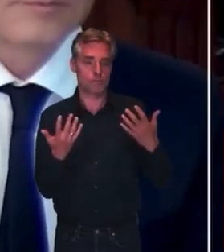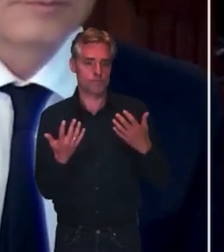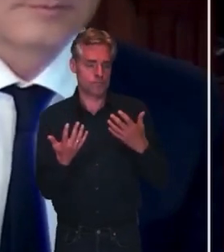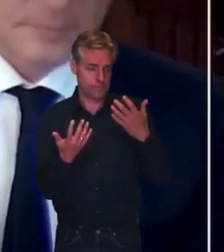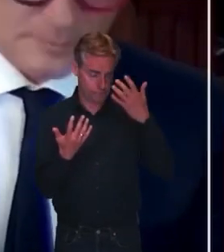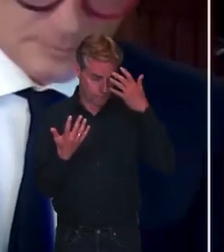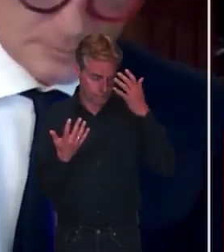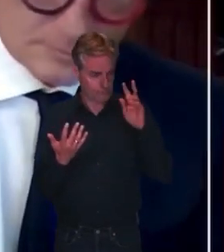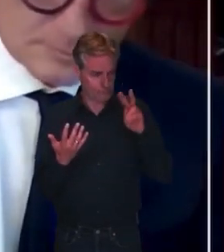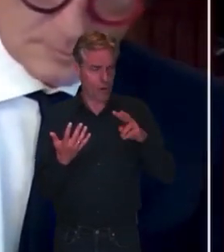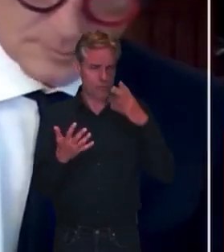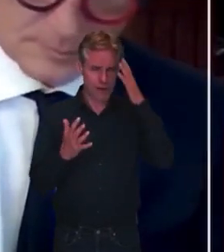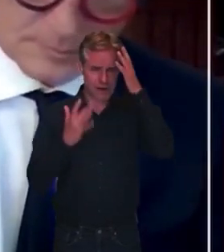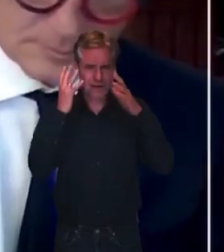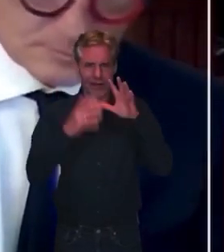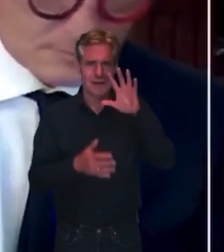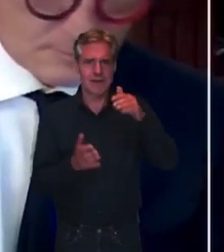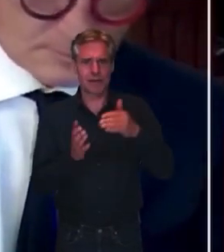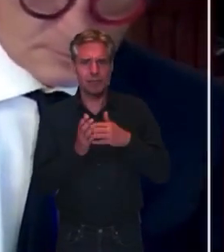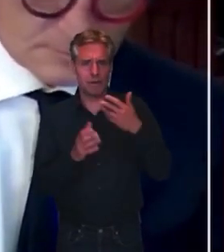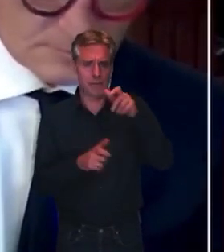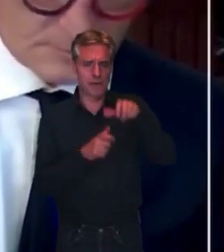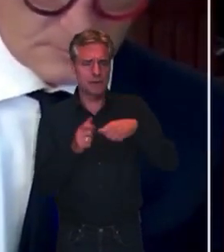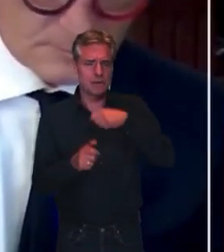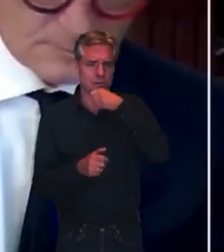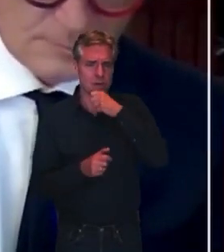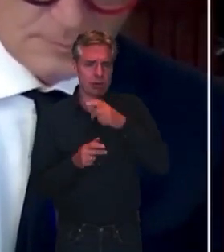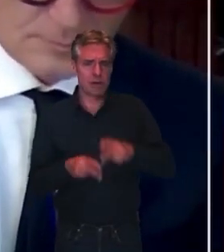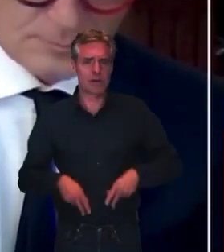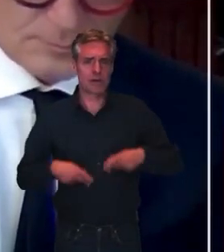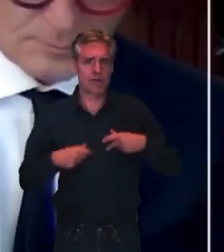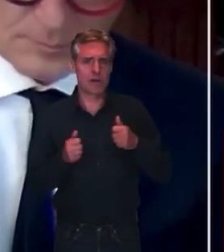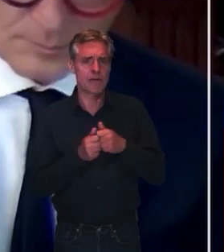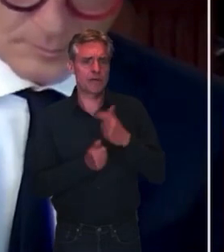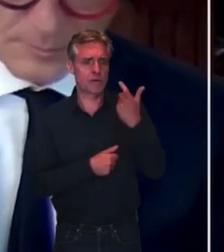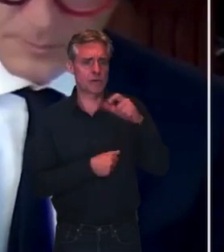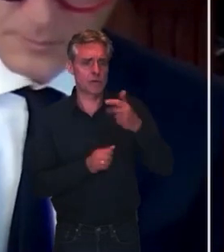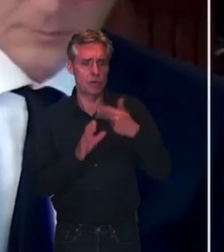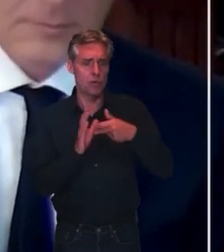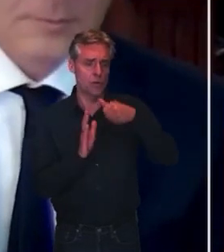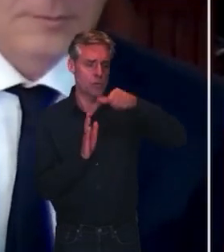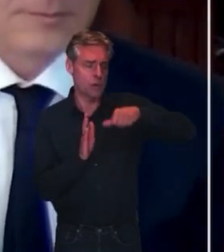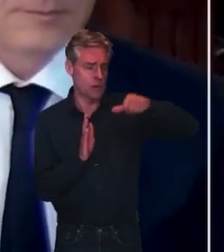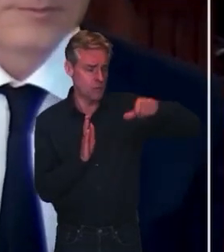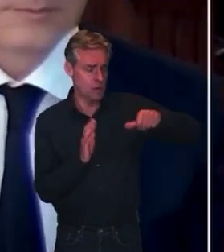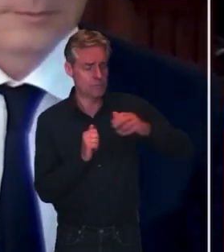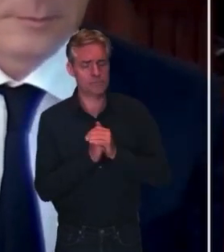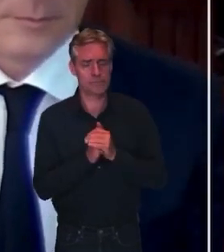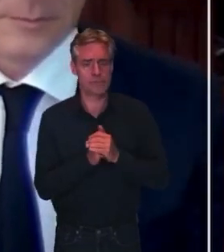inquiétants. 5000 seniors qui vivent avec 200 € par mois,